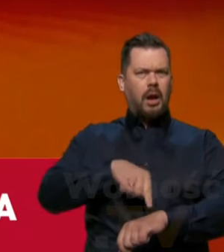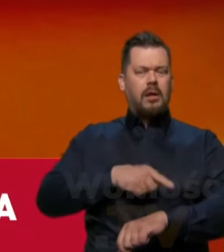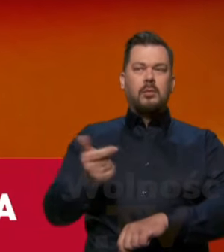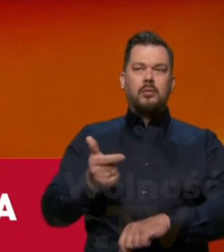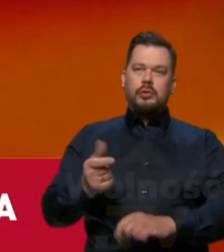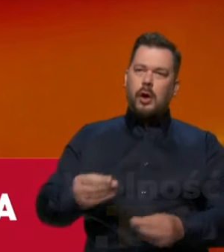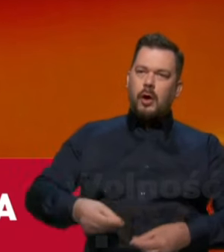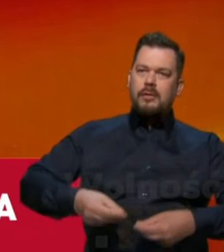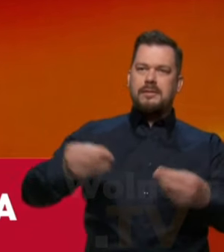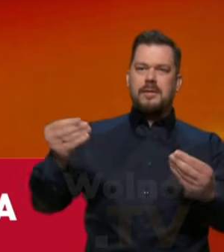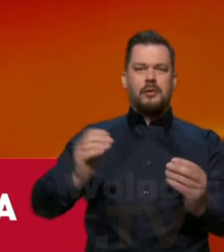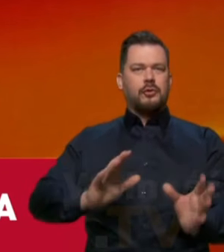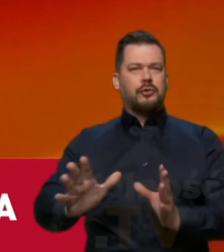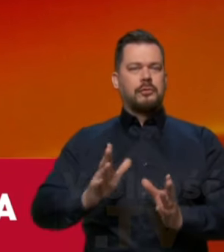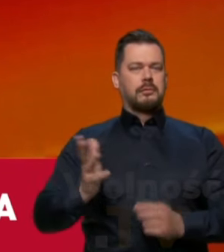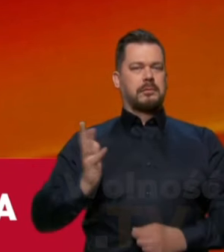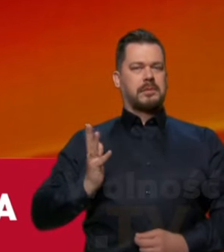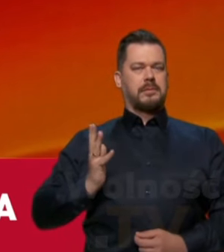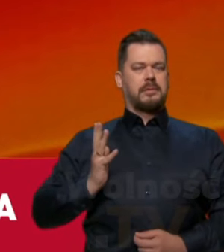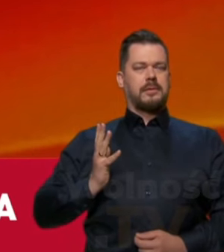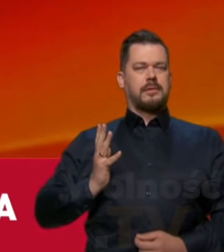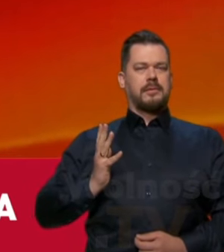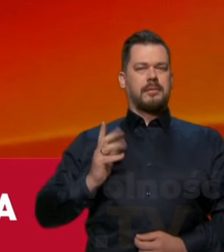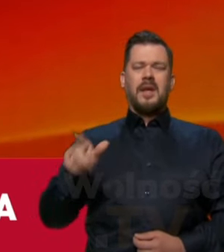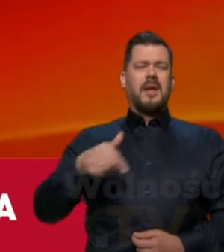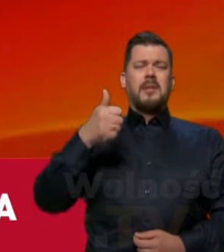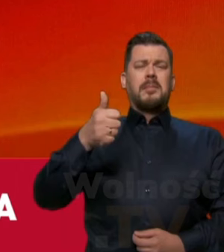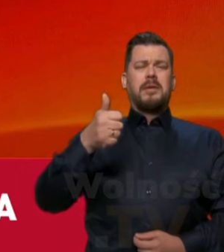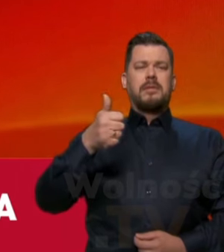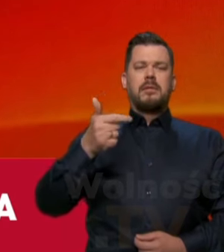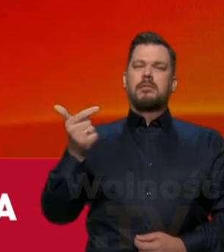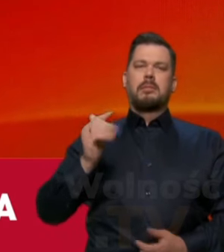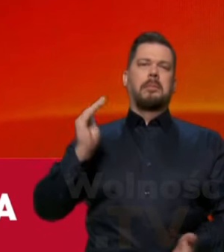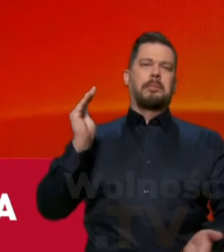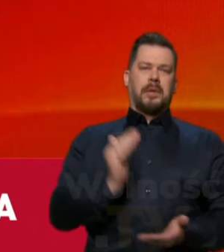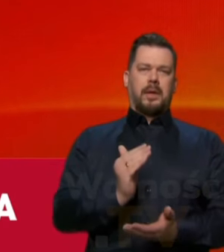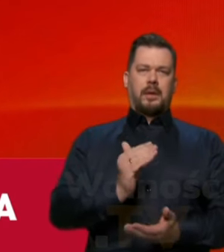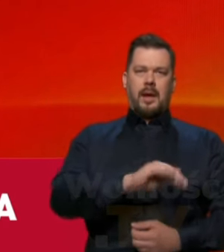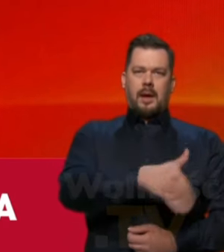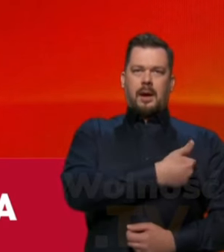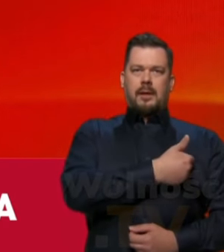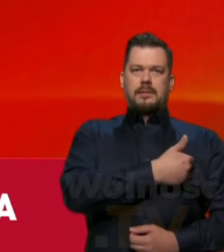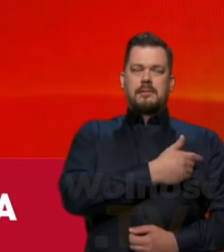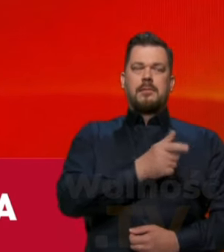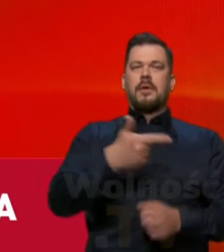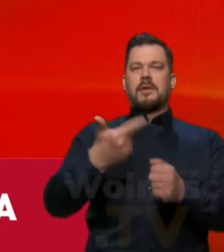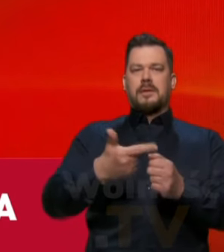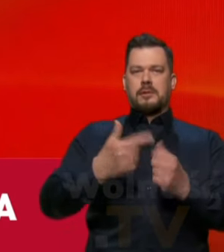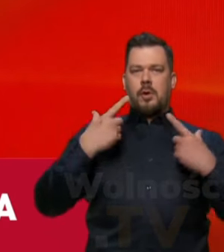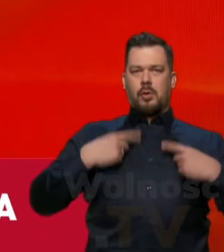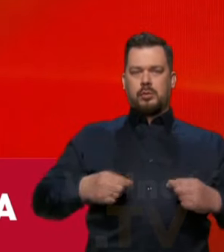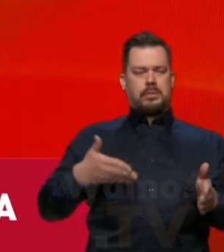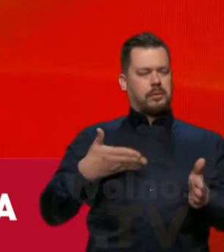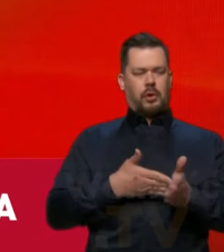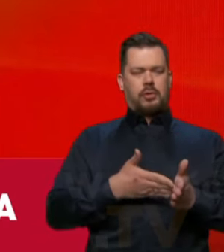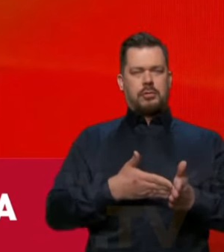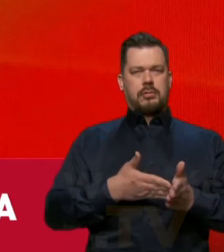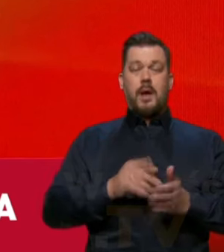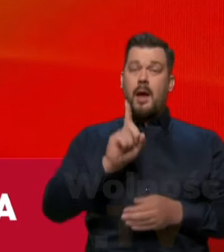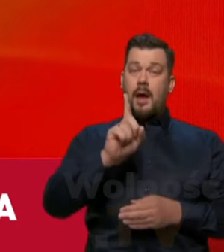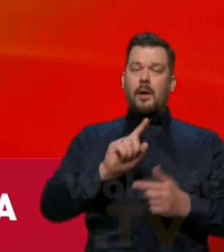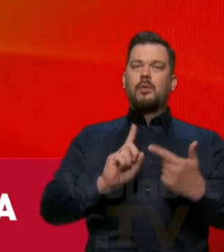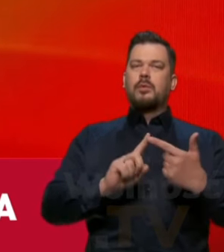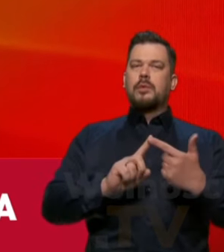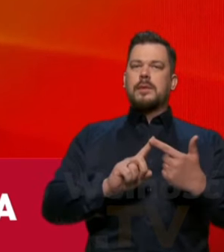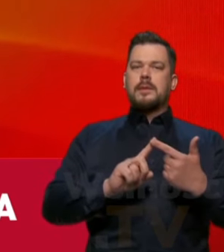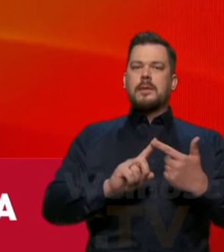i będzie dla nich bezpiecznym miejscem. Dlatego przede wszystkim zmniejszymy liczbę klas do 20 dzieciaków w każdej klasie. Kolejna rzecz.